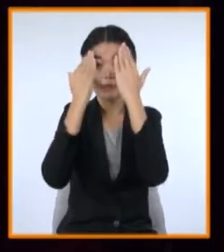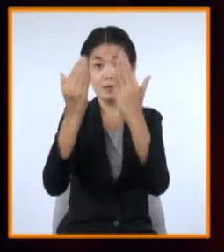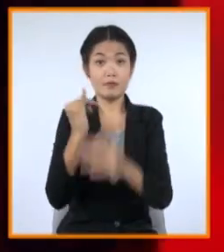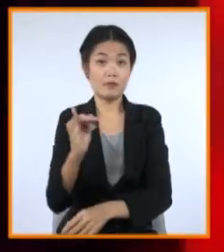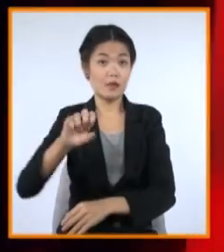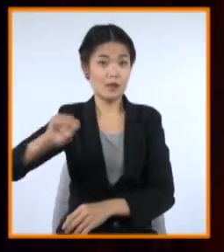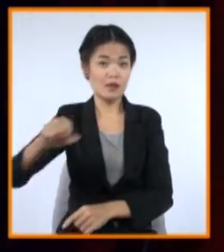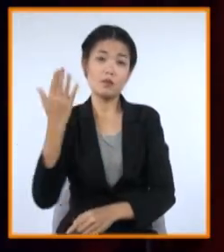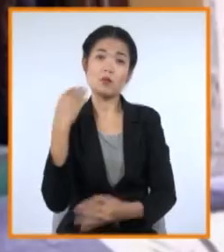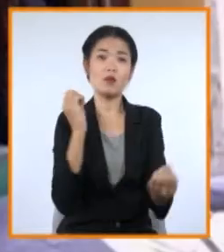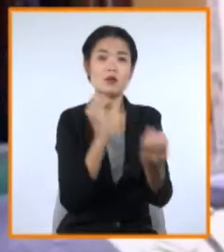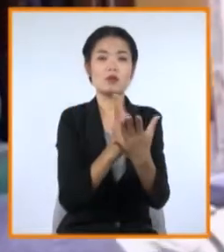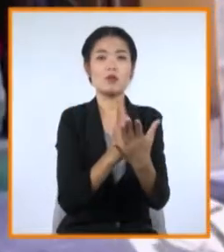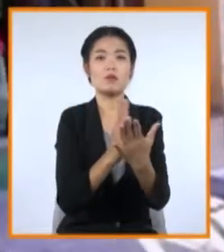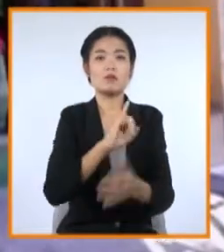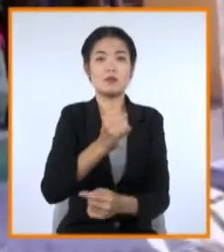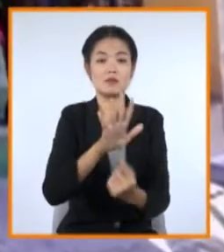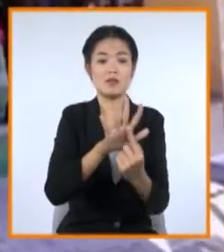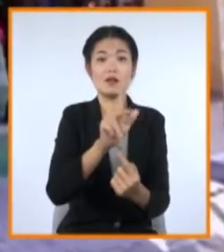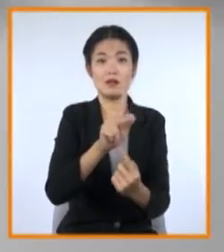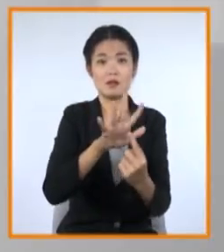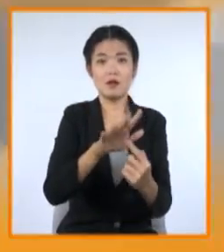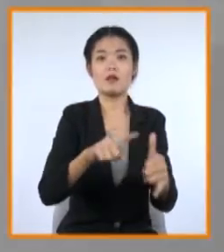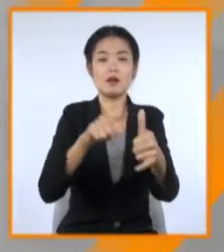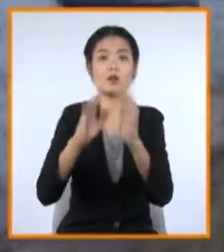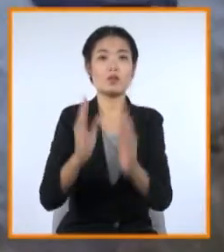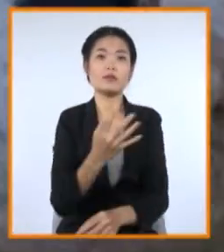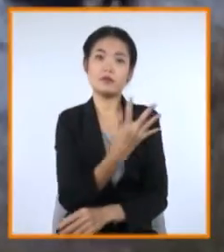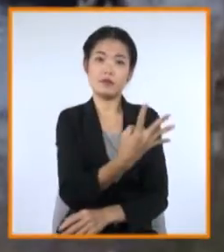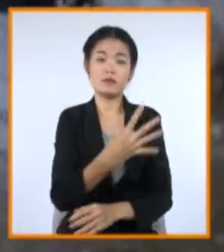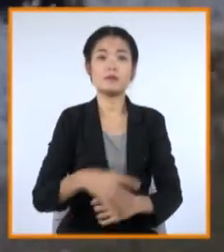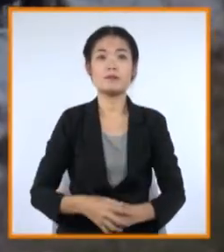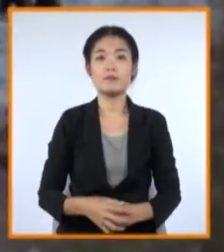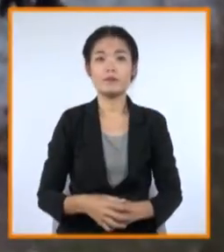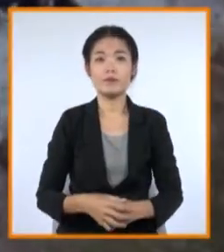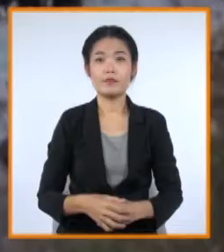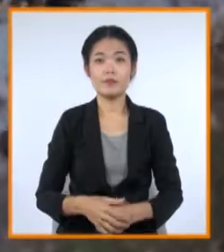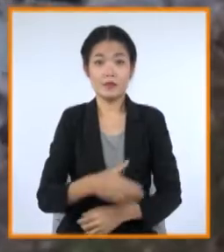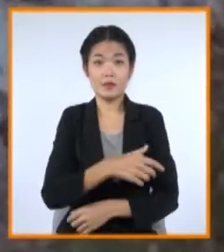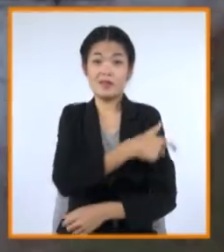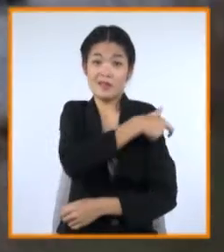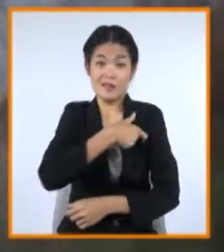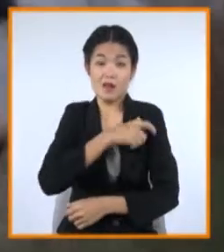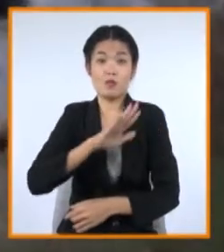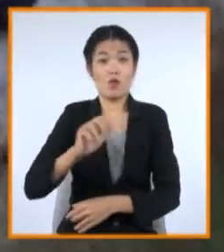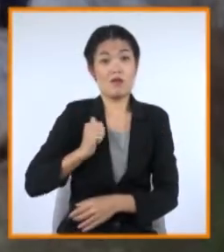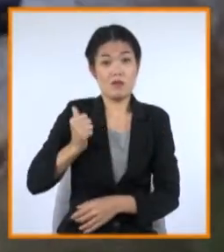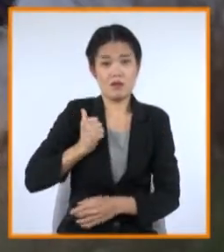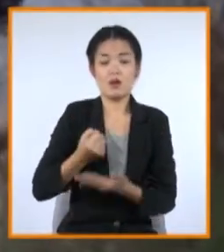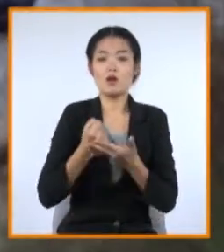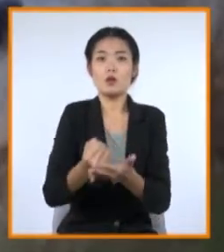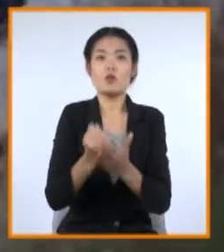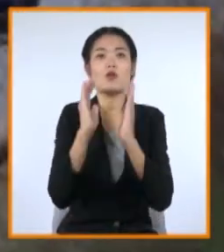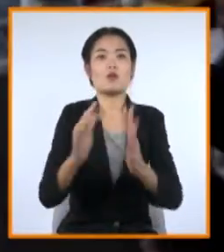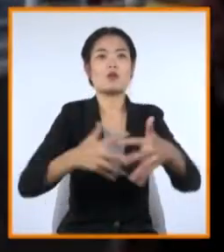ตีกรุงจาการ์ตาเมื่อต้นปีฆ่าชีวิต4รายยามชายฝั่งแคนาดาในเมืองซาเนียออนตาริโอช่วยเหลือชาวอเ